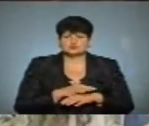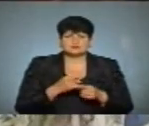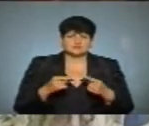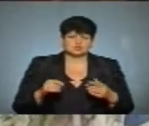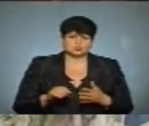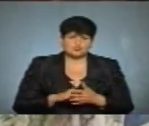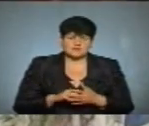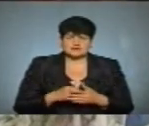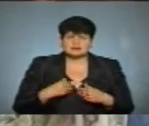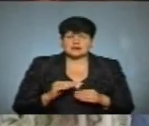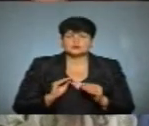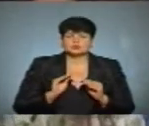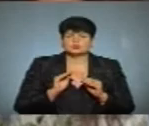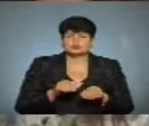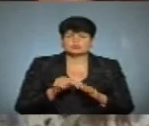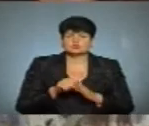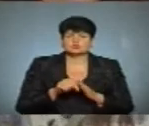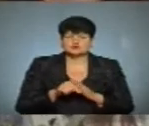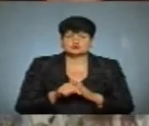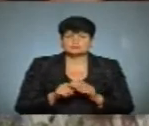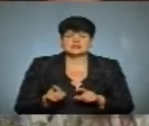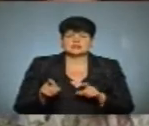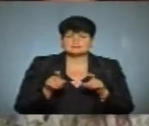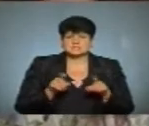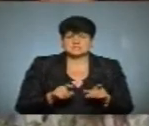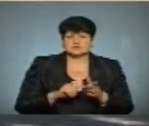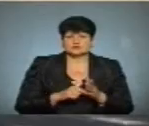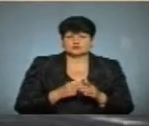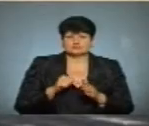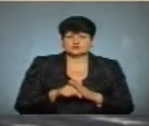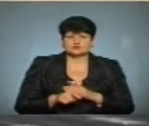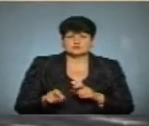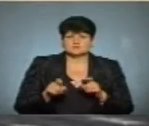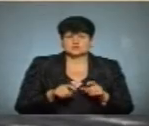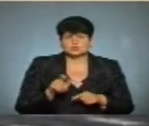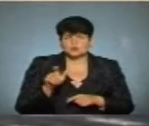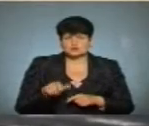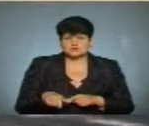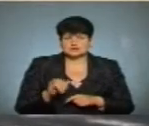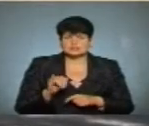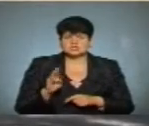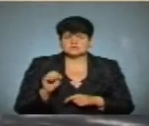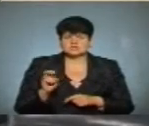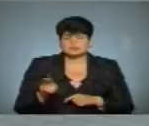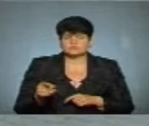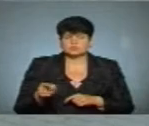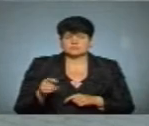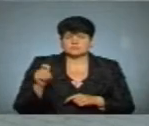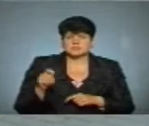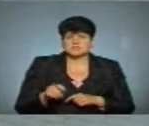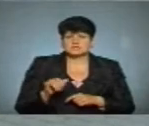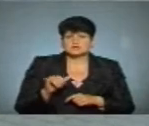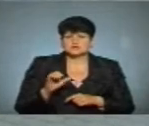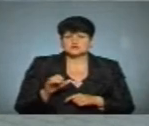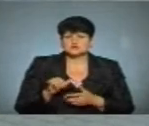Я додаю як внутрішньопереміщена довідку внутрішньопереміщеної особи. Ірина Шевченко до Тернополя переїхала з